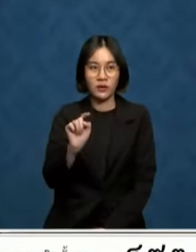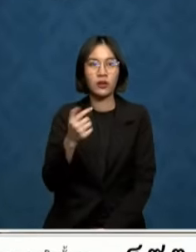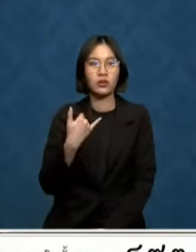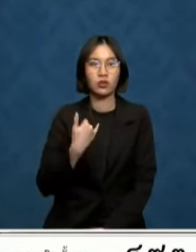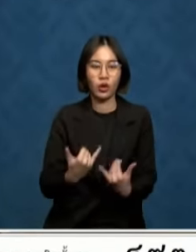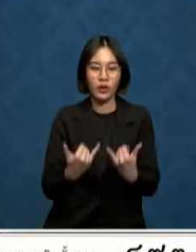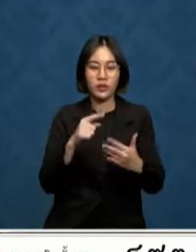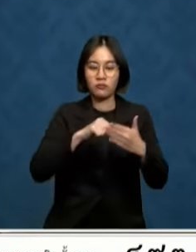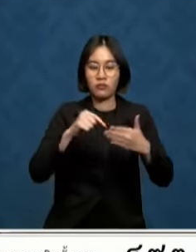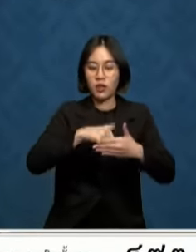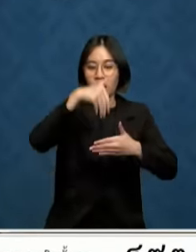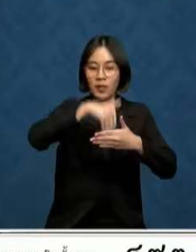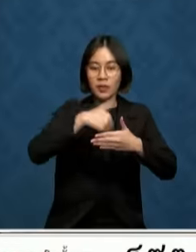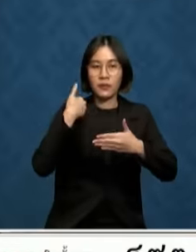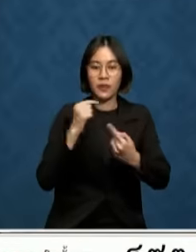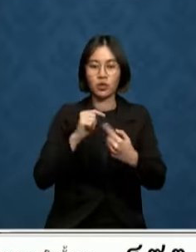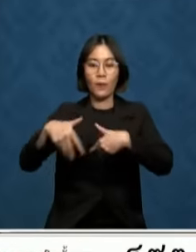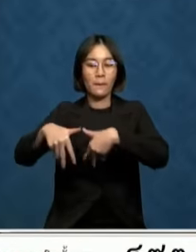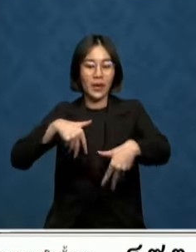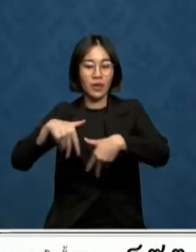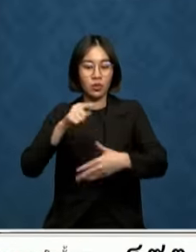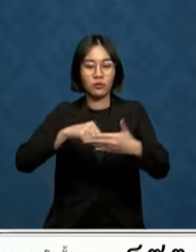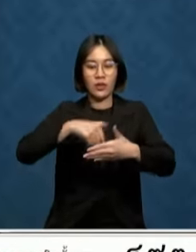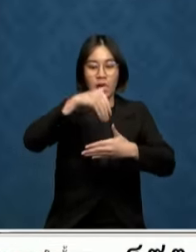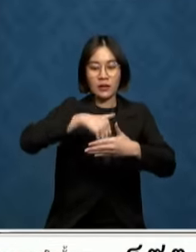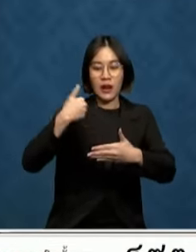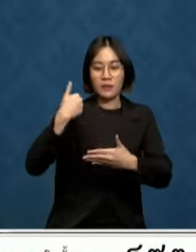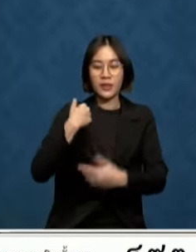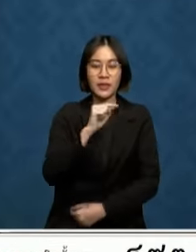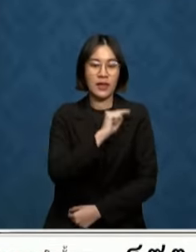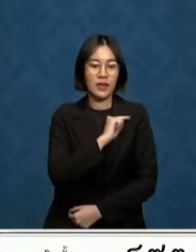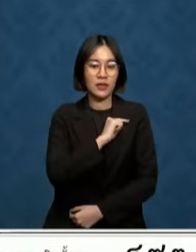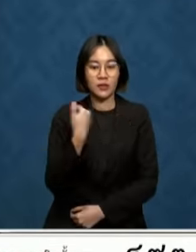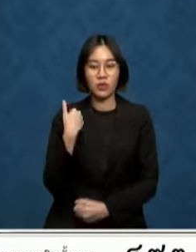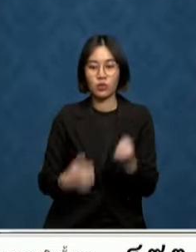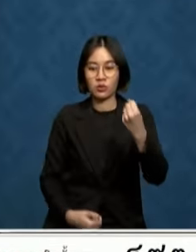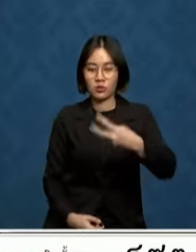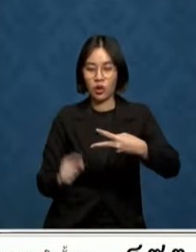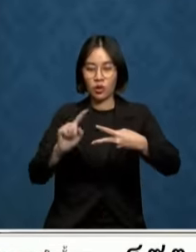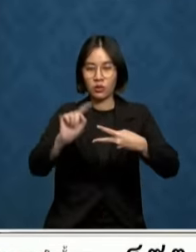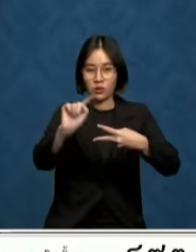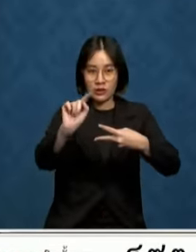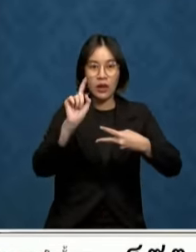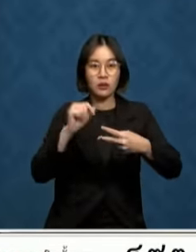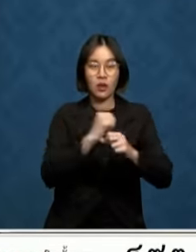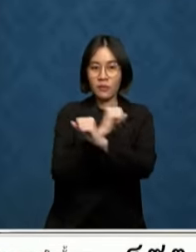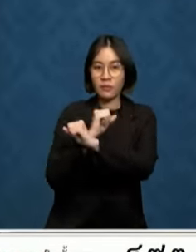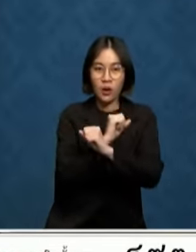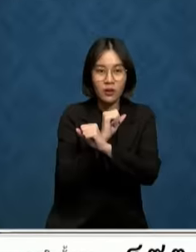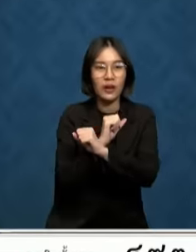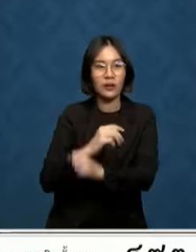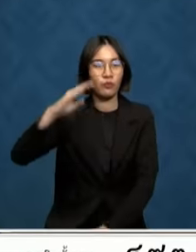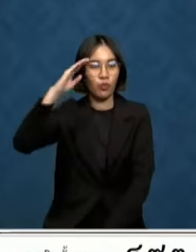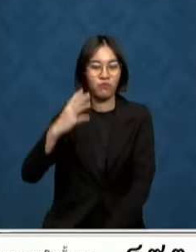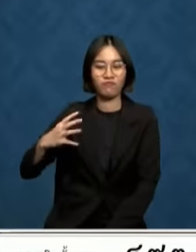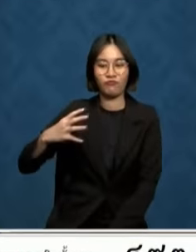้รับการเลือกตั้งโดยประชาชนเรามีพัธฐกิจ 2 กรณียคืน 1.้องป้องกันไม่ให้มีการ